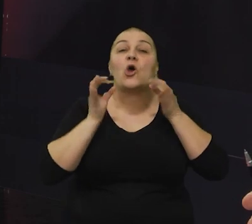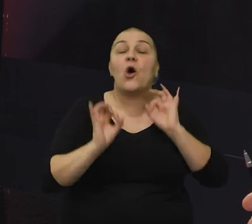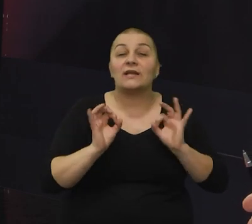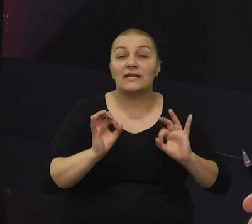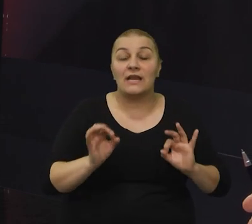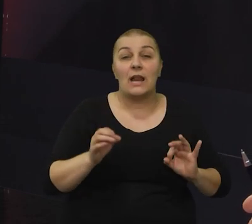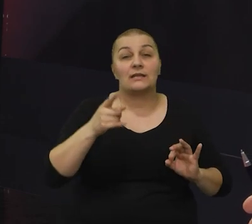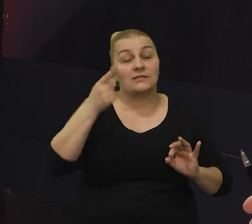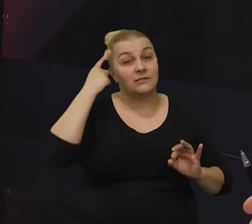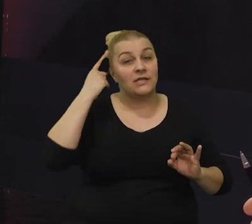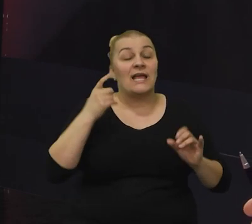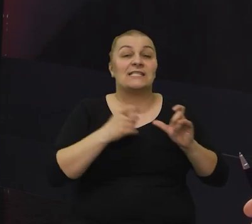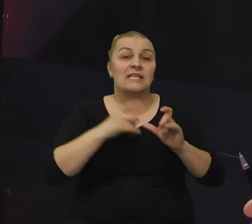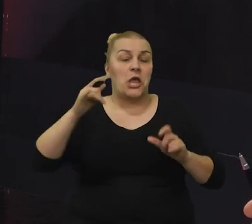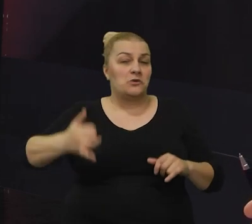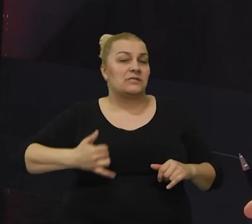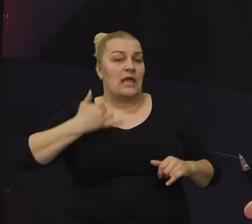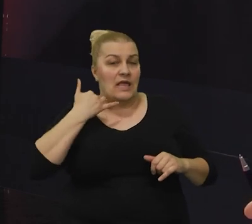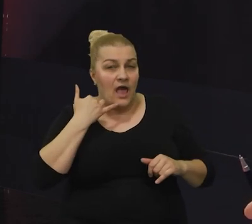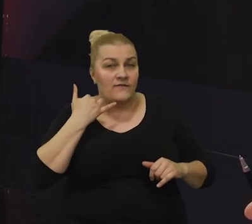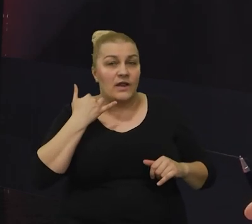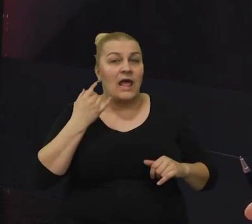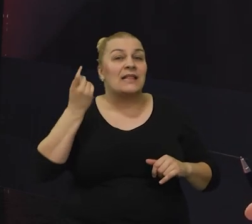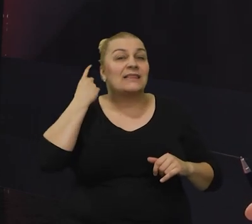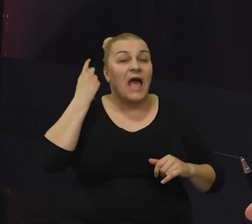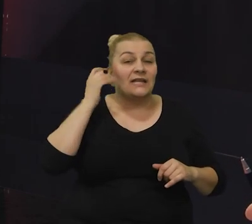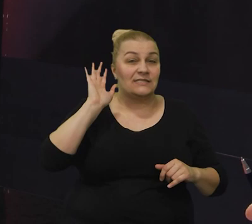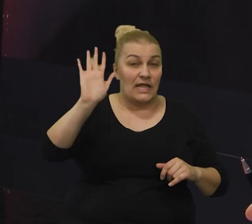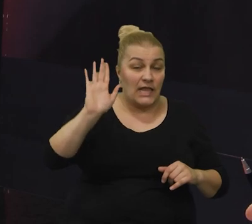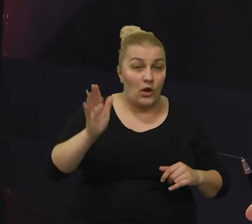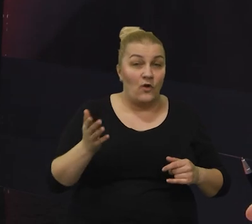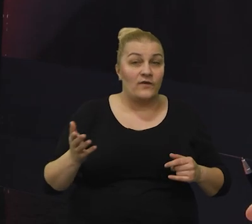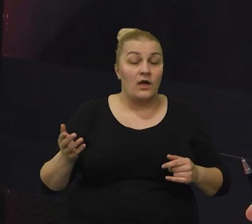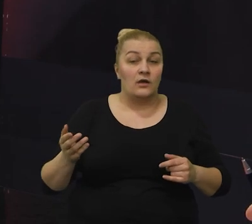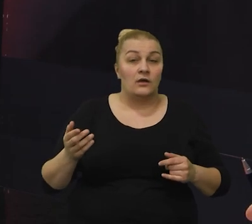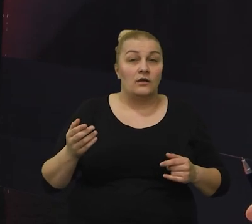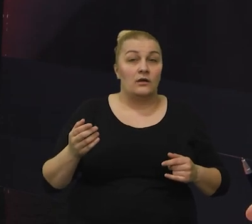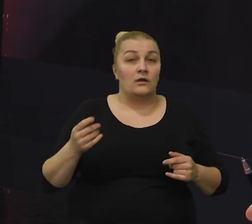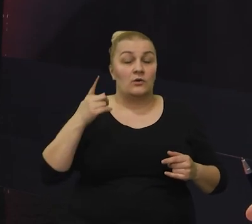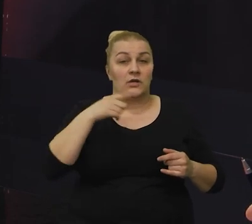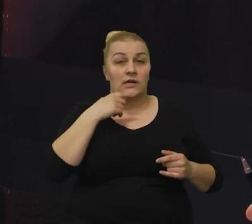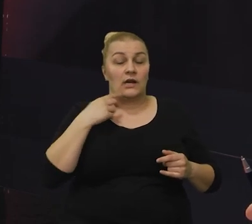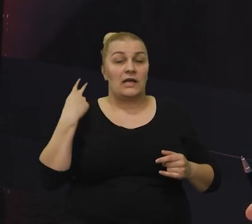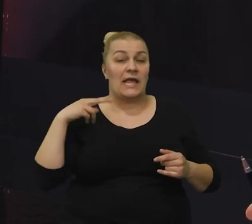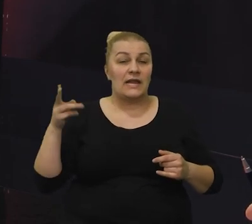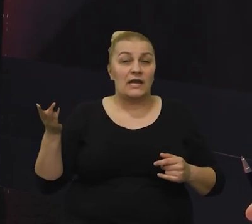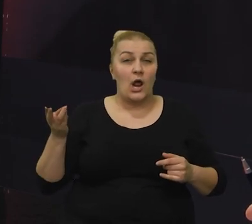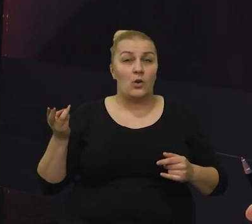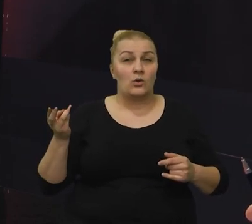u originalu da znate, Marku Skeju, tamo se javila tajnica od Marke Skeje, i onda rekao